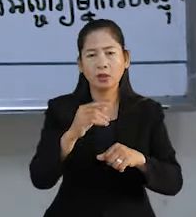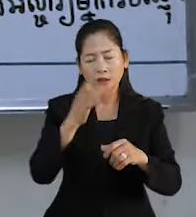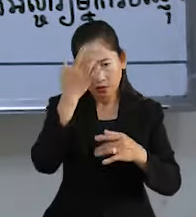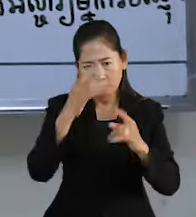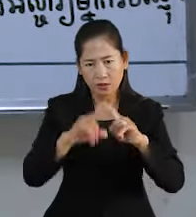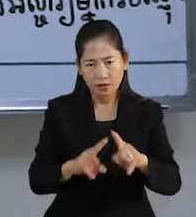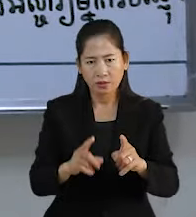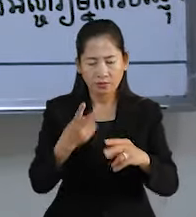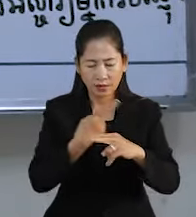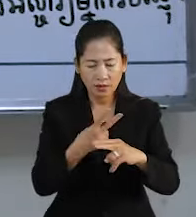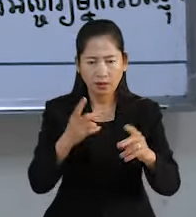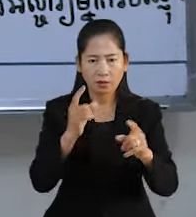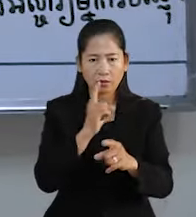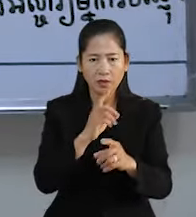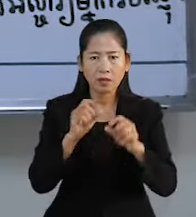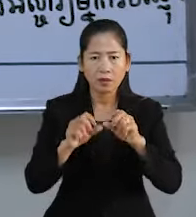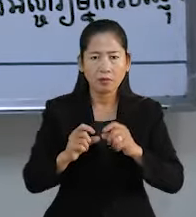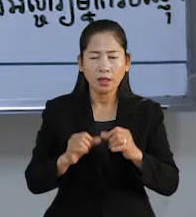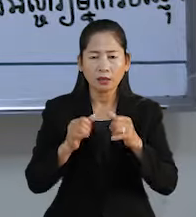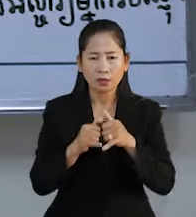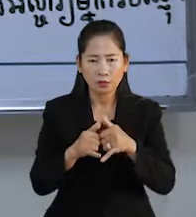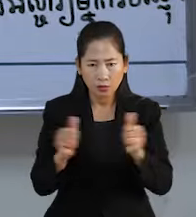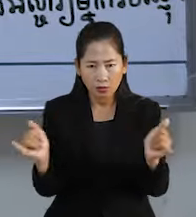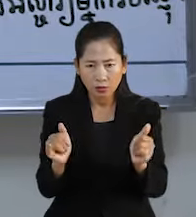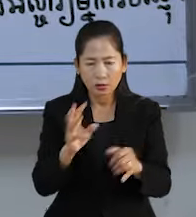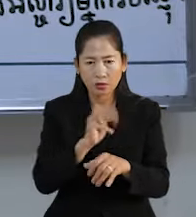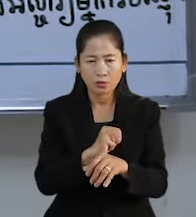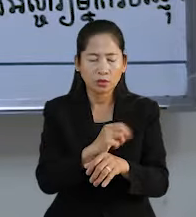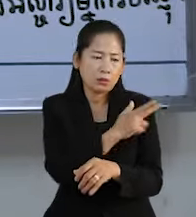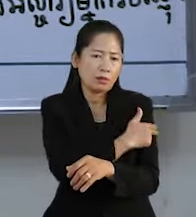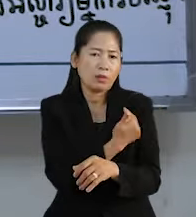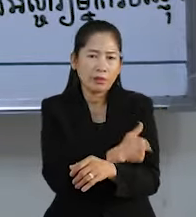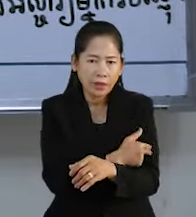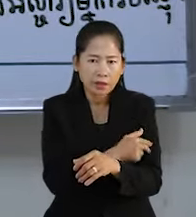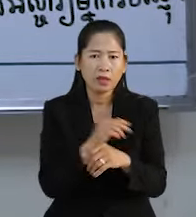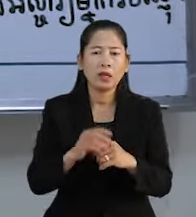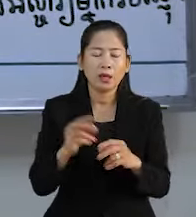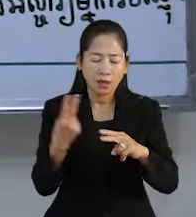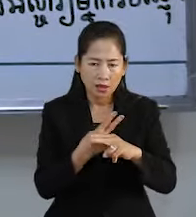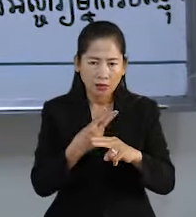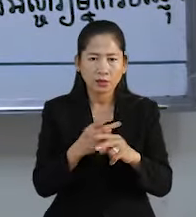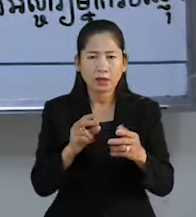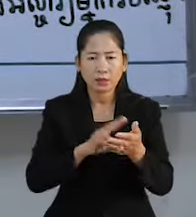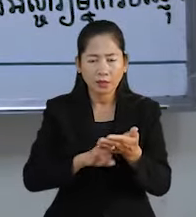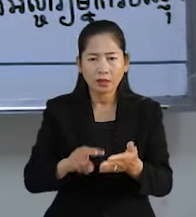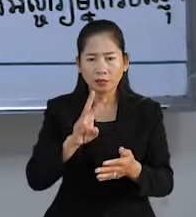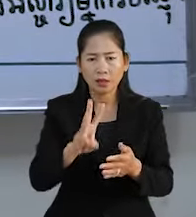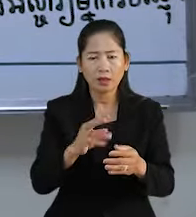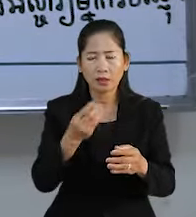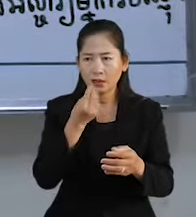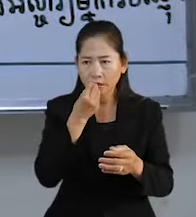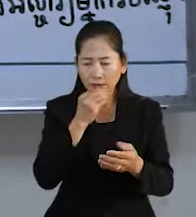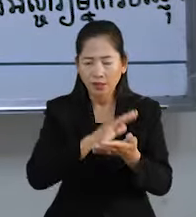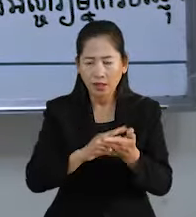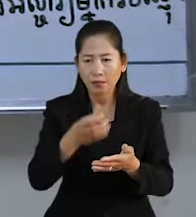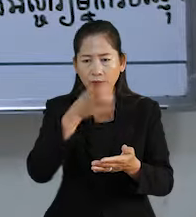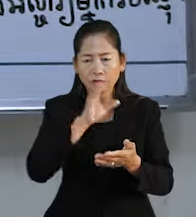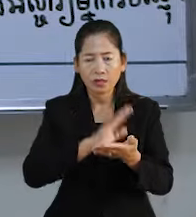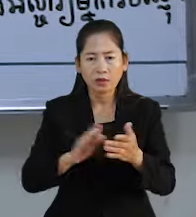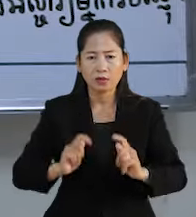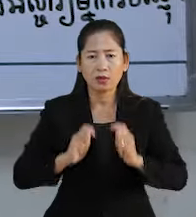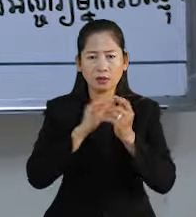ងៗទៀតសូមអនុវត្តឲ្យបានខ្ជាប់ខ្ជួនទៅតាមការណែនាំរបស់ក្រសួងសុខាភិបាលនិងអនុវត្តតាមអនាម័យ3ប្រការគឺហូបស្អាតផឹកស្អាតនិ